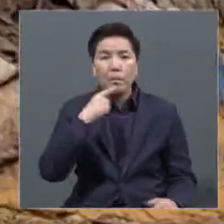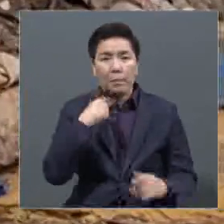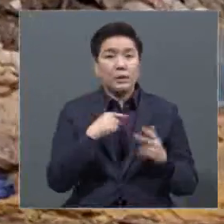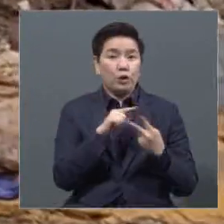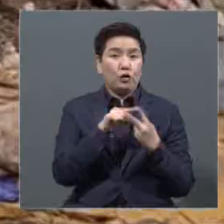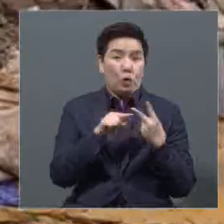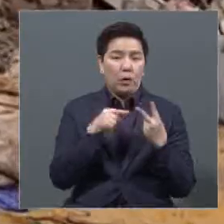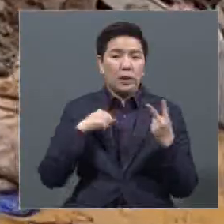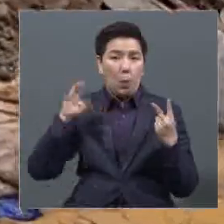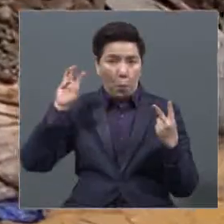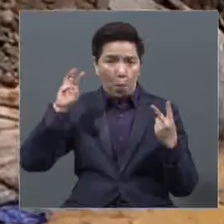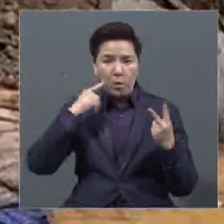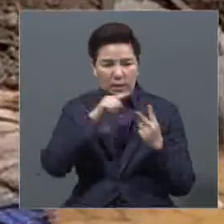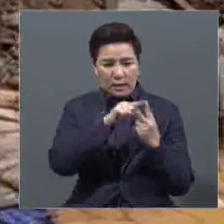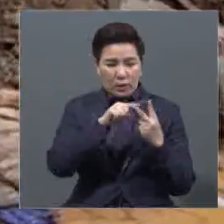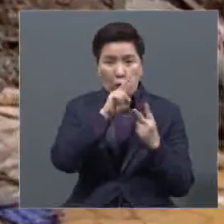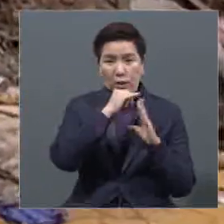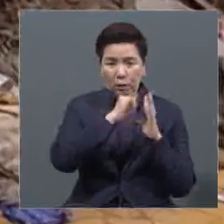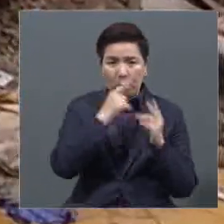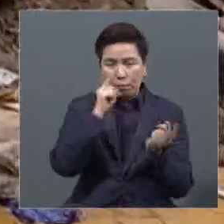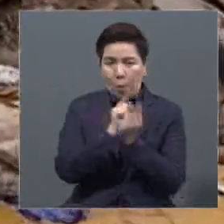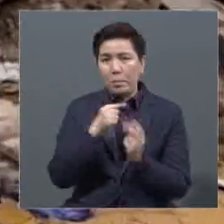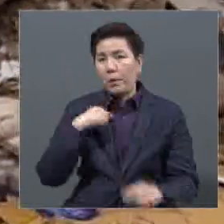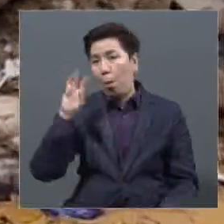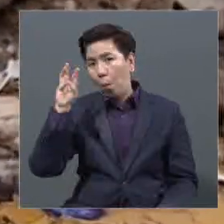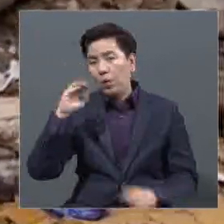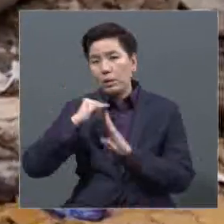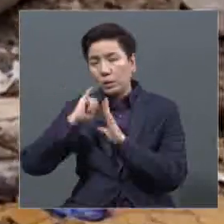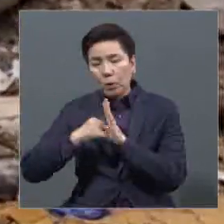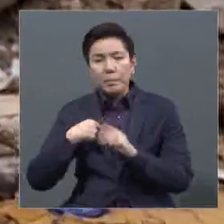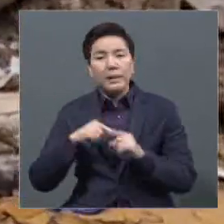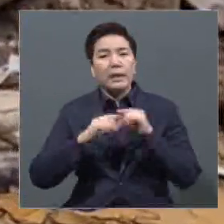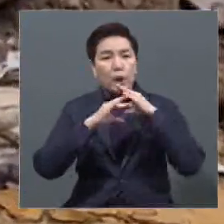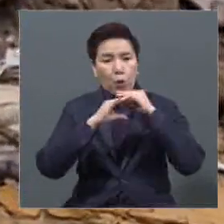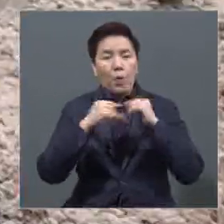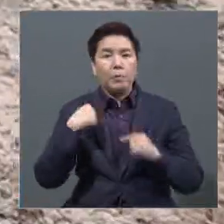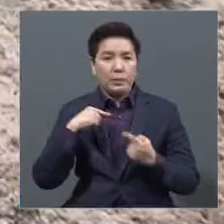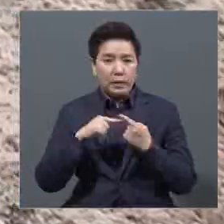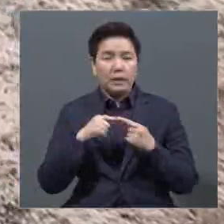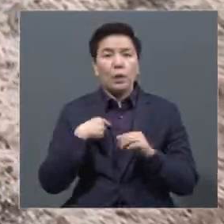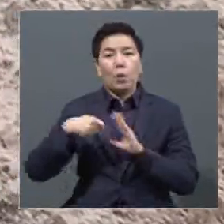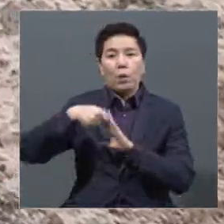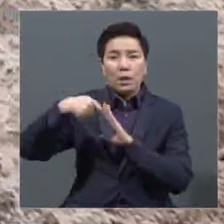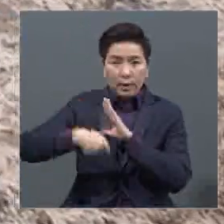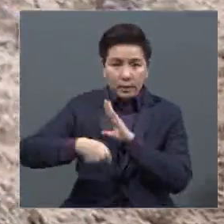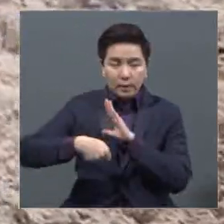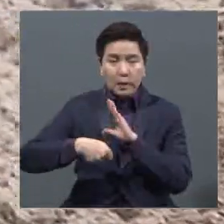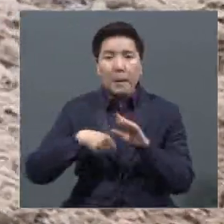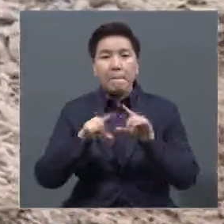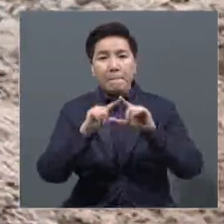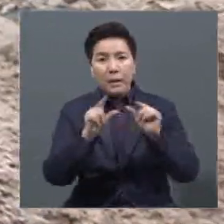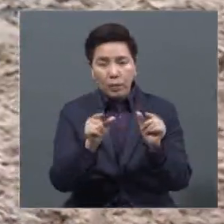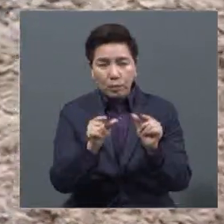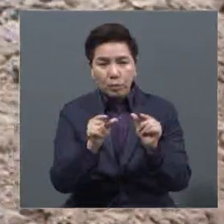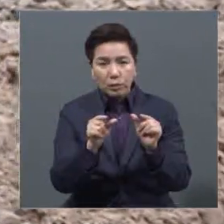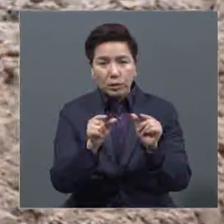เรียงแค่ 2ครับตำรวจบอกว่าขยายผลพบใน 6จังหวัดมีที่ระยองมีที่นครราชสีมาที่เพชรบูรณ์